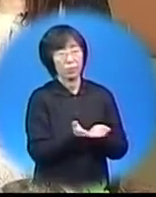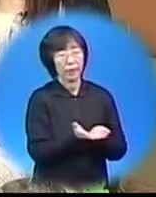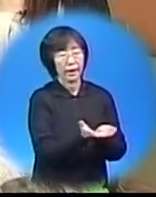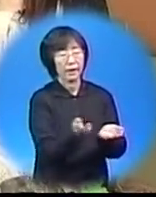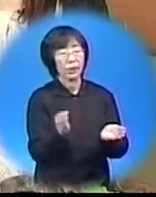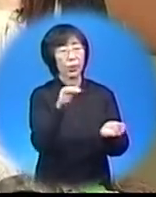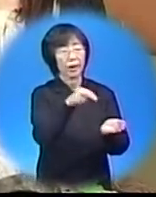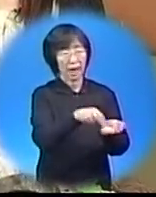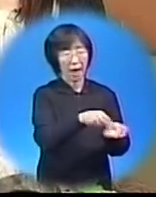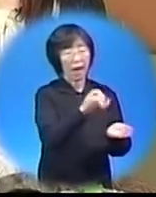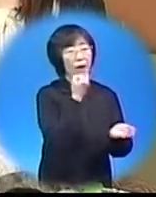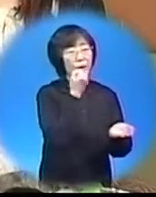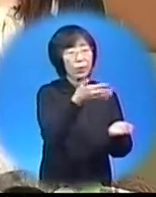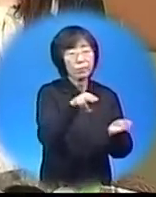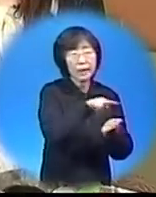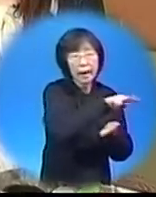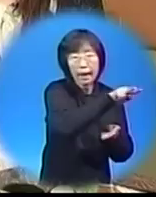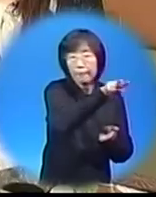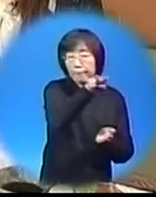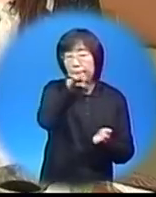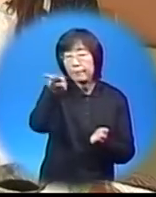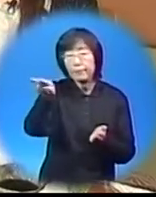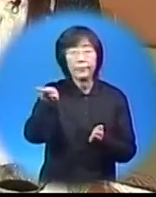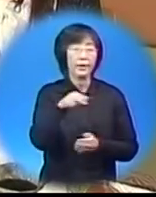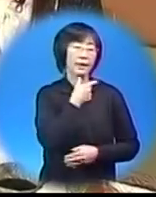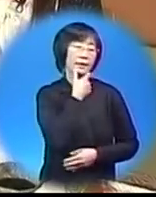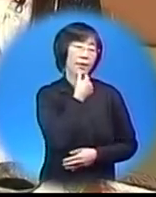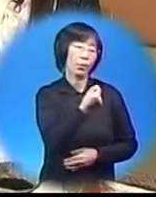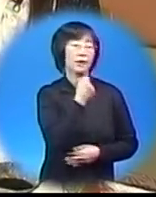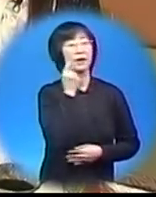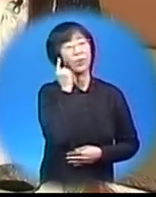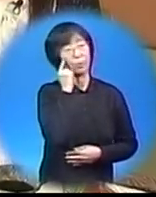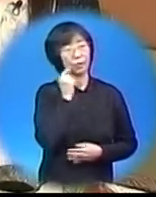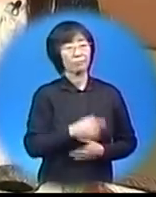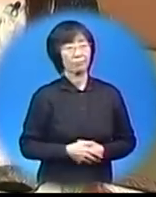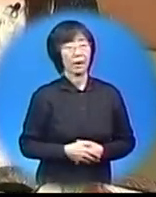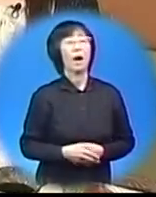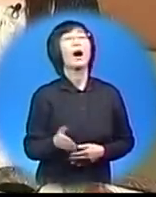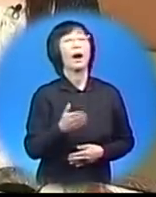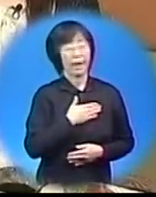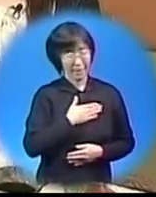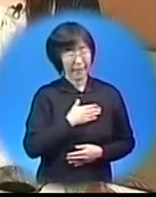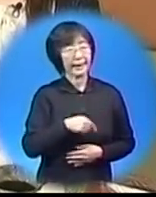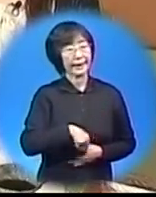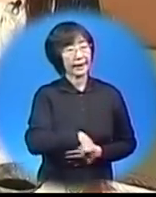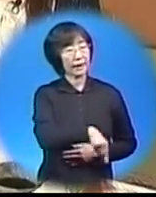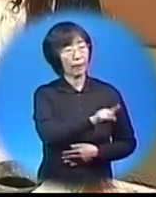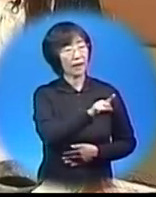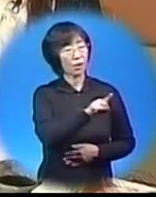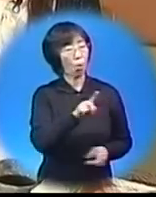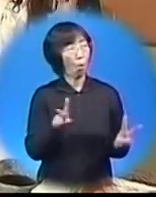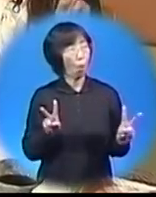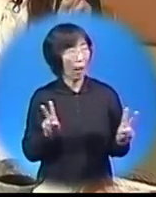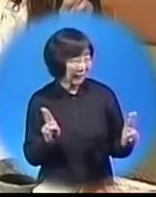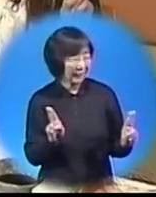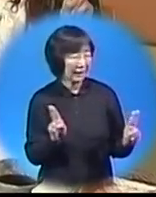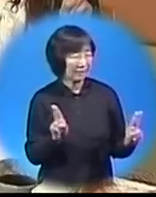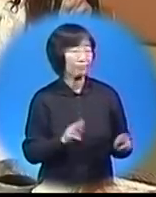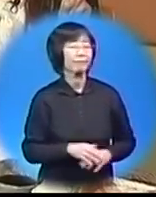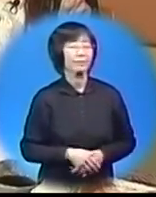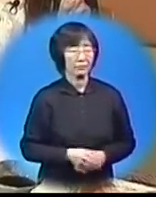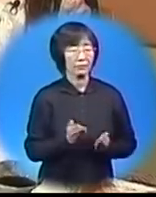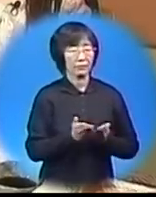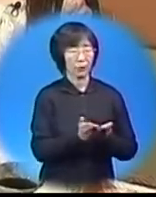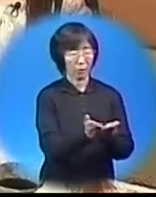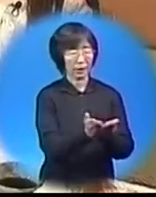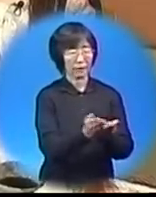から上町を体験していただけたらなと思いますので。 わかりました。はい、じゃあ行きましょうかに。 はい、遊覧